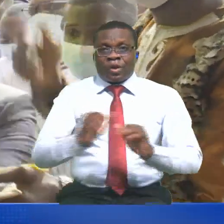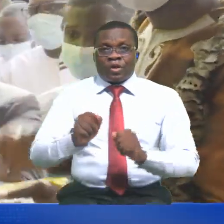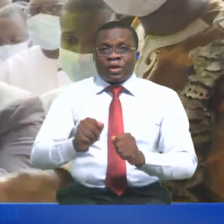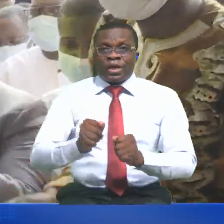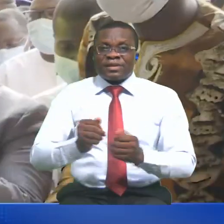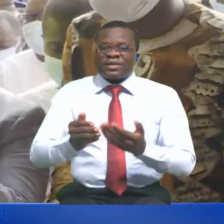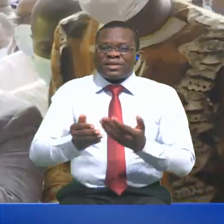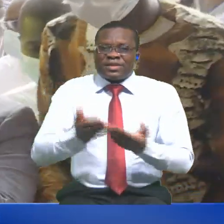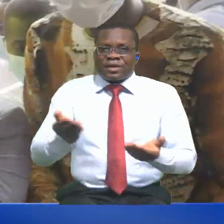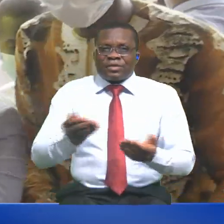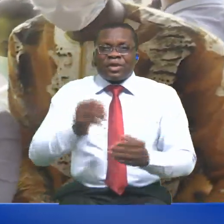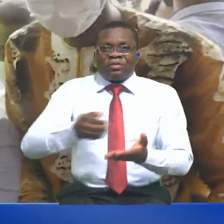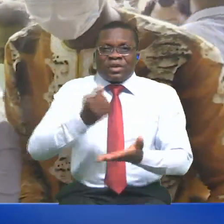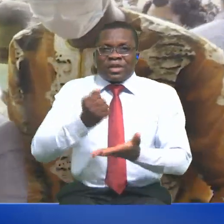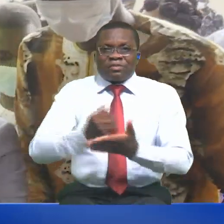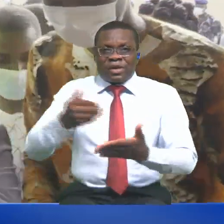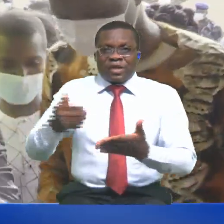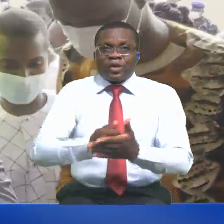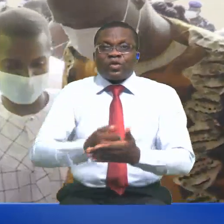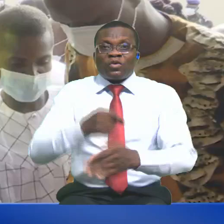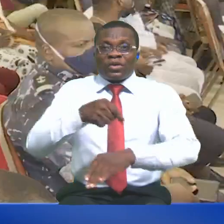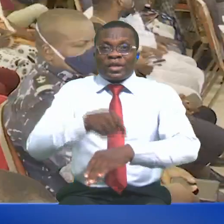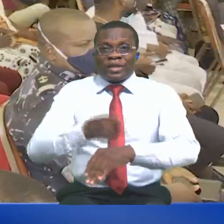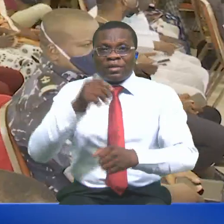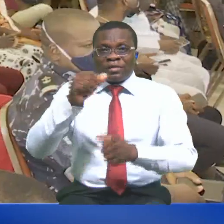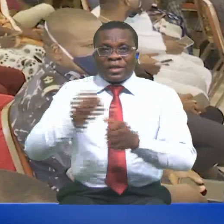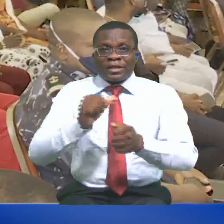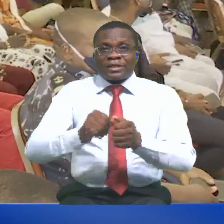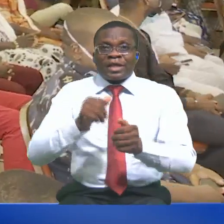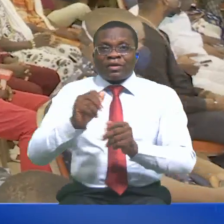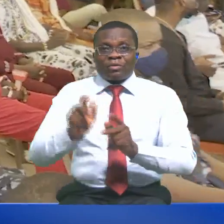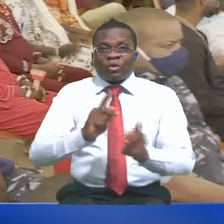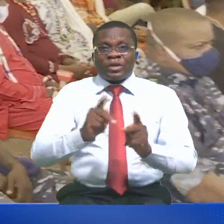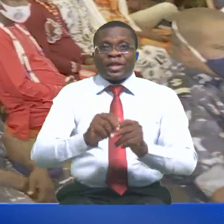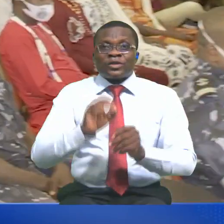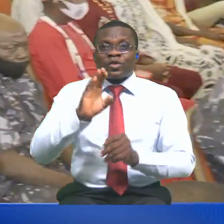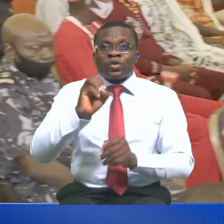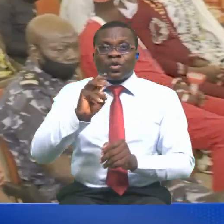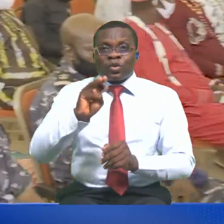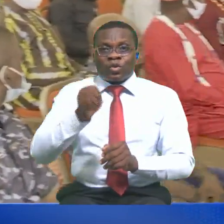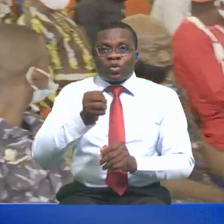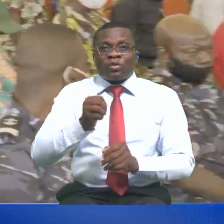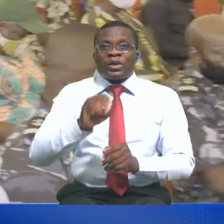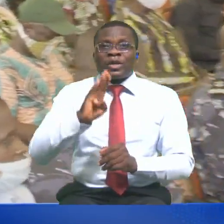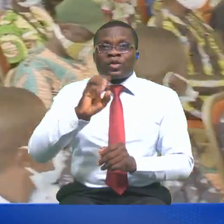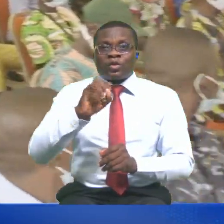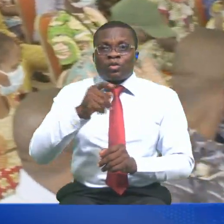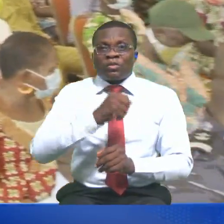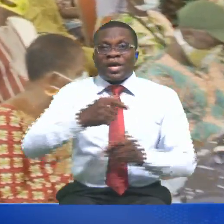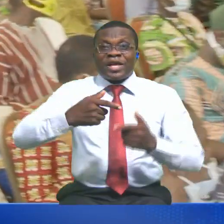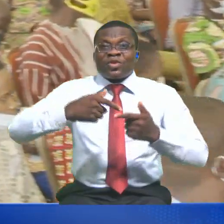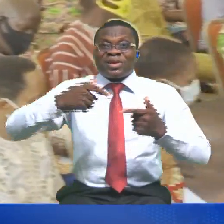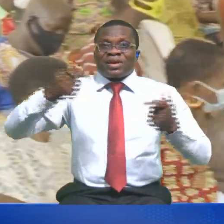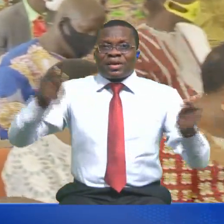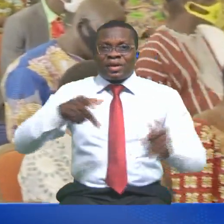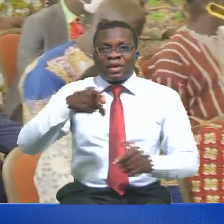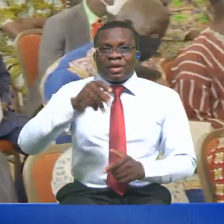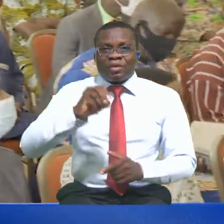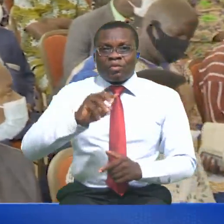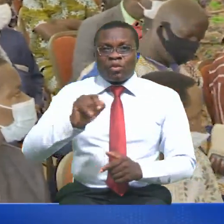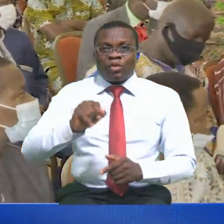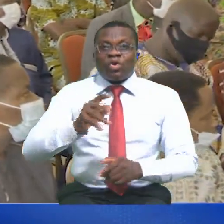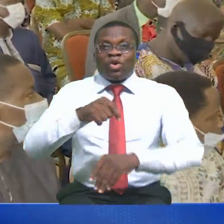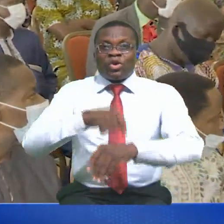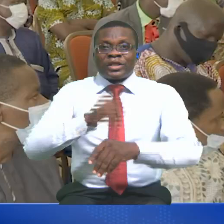simple, mais qui marque une nouvelle ère dans le quotidien des populations de Comé, de Bopa et de Grand Popo. Une ère où